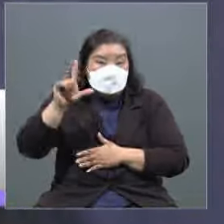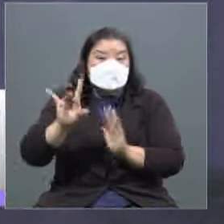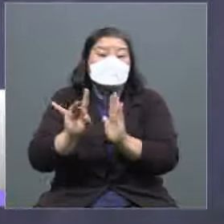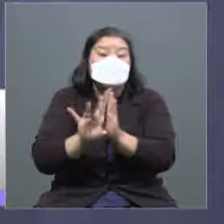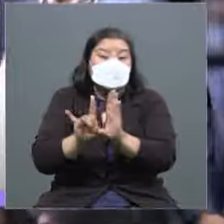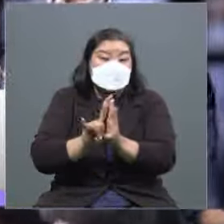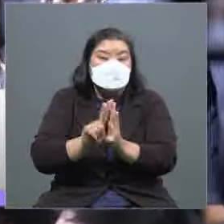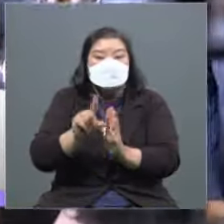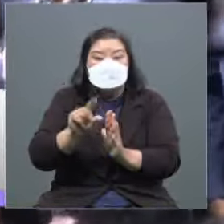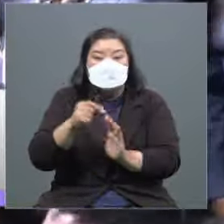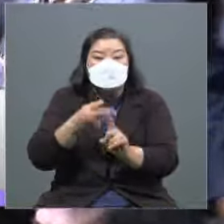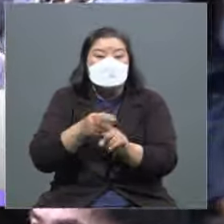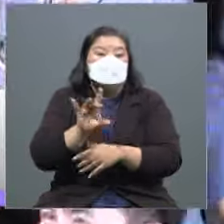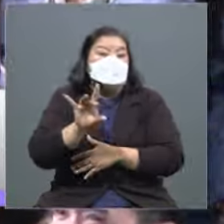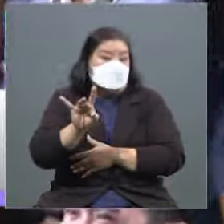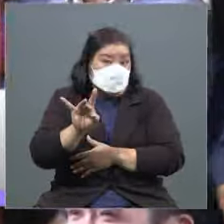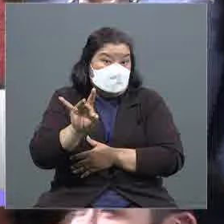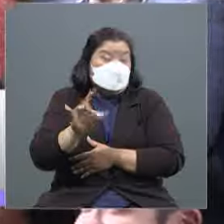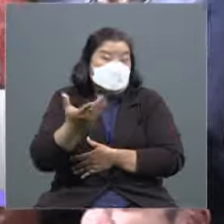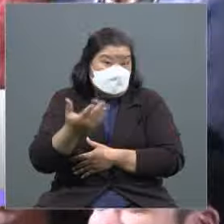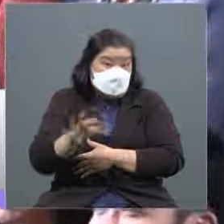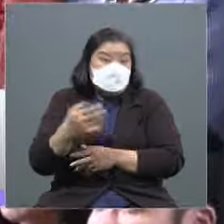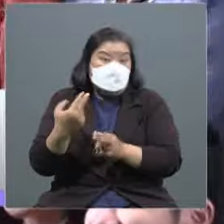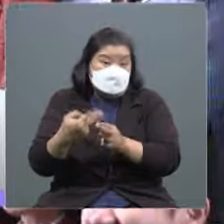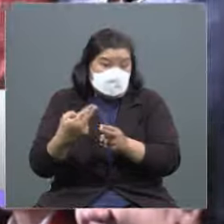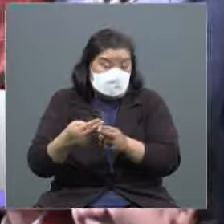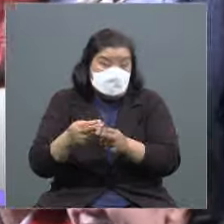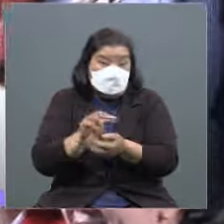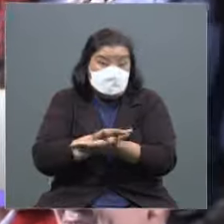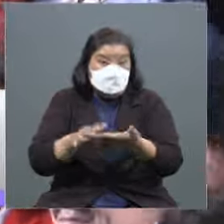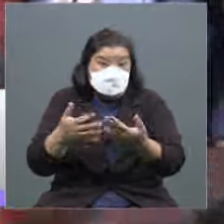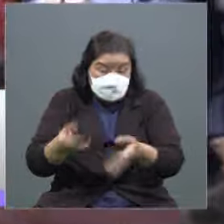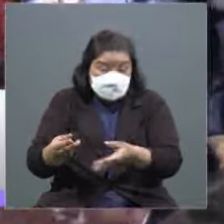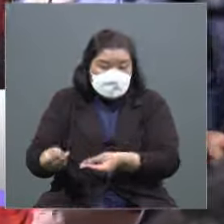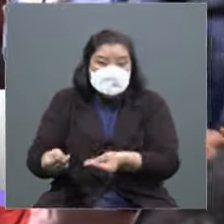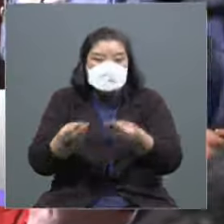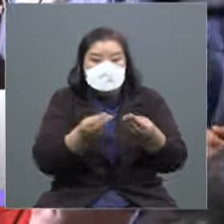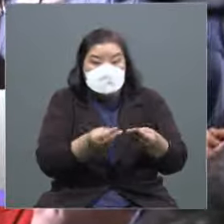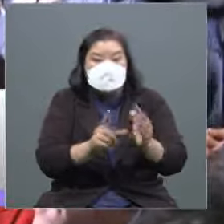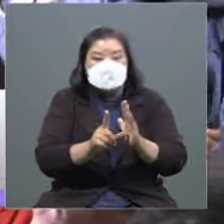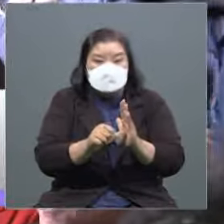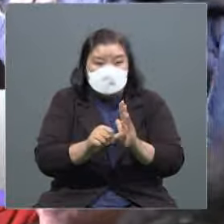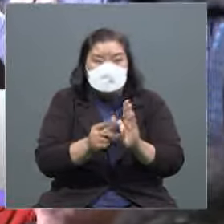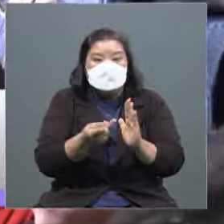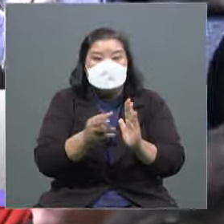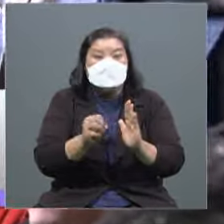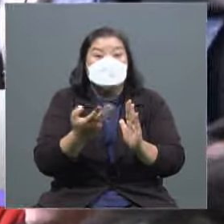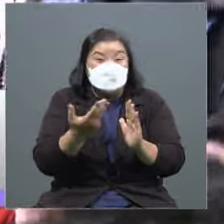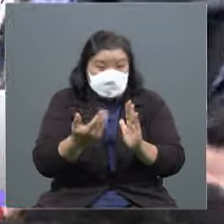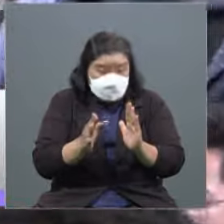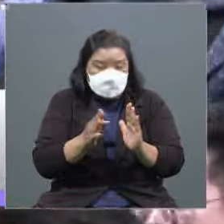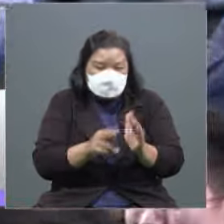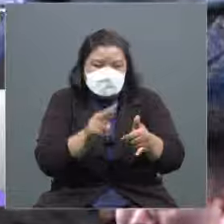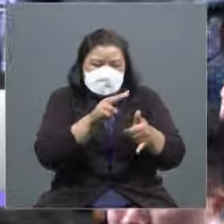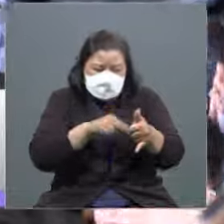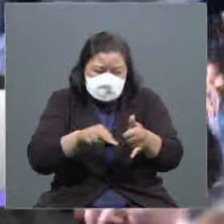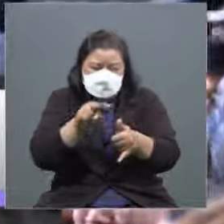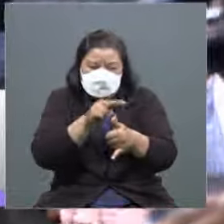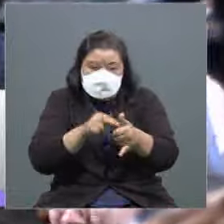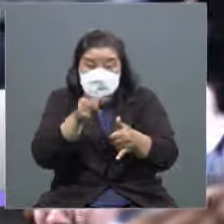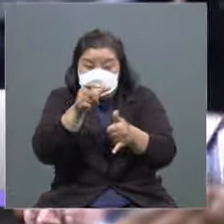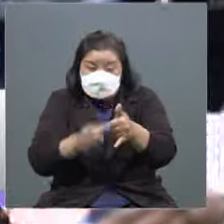สิงหาคมเพื่อที่จะรวบรวมรายชื่อแล้วส่งต่อไปยังเลขาธิการคณะรัฐมนตรีเพื่อที่จะเข้าไปตรวจสอบคุณสมบัติเบื้องต้น